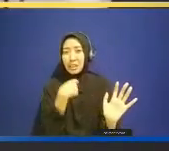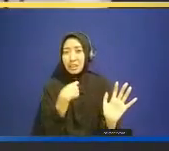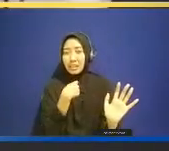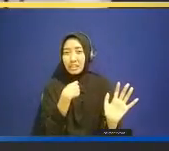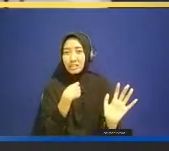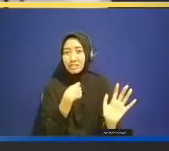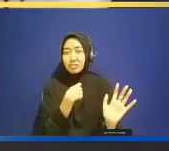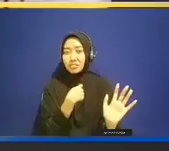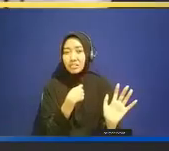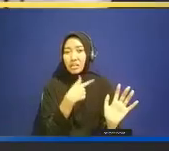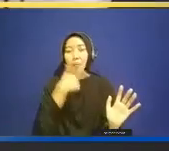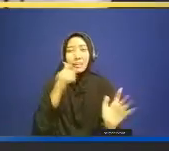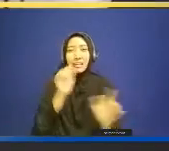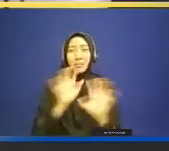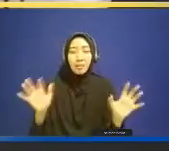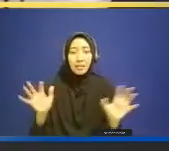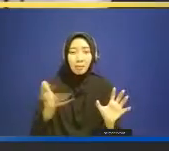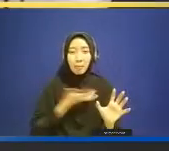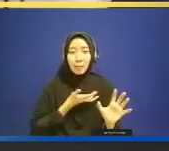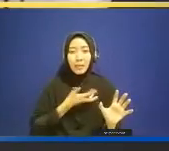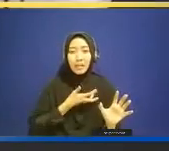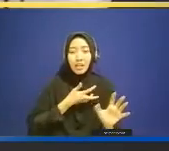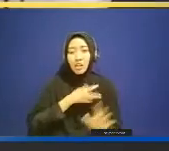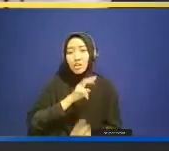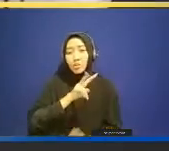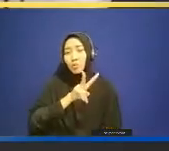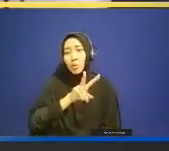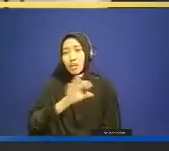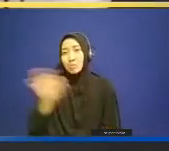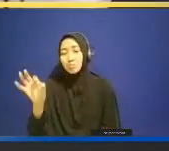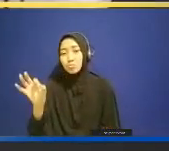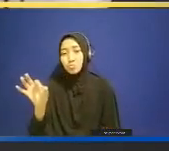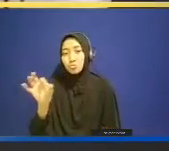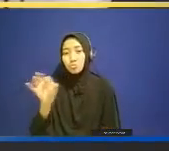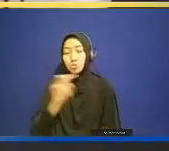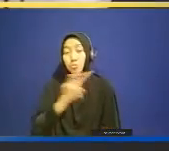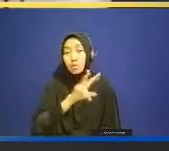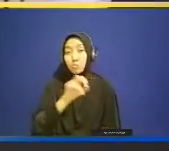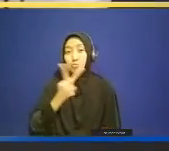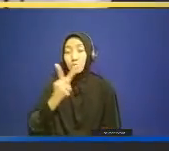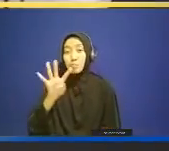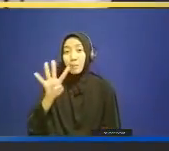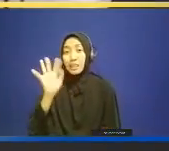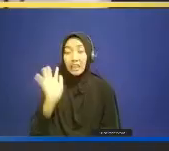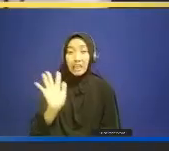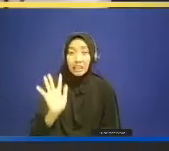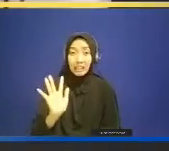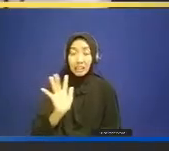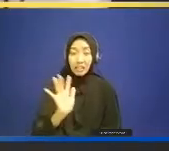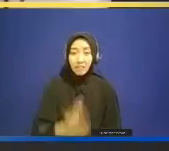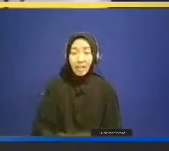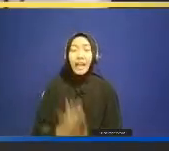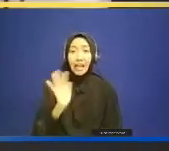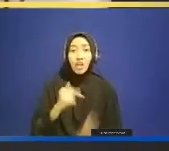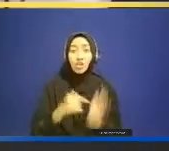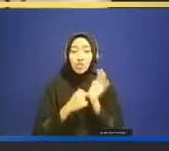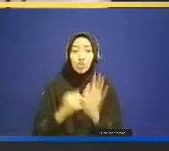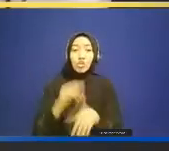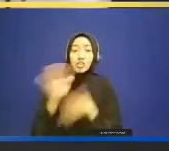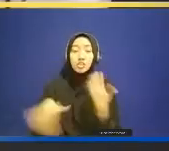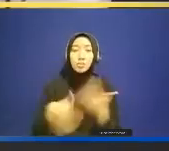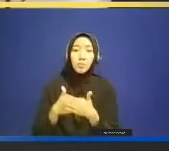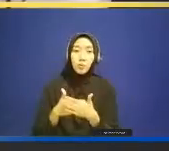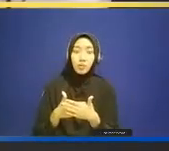yang kepentingannya banyak mau 2024 nanti Tunjukkan semua